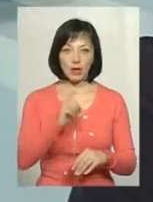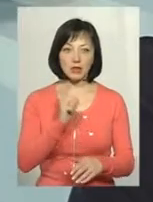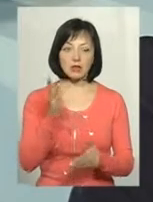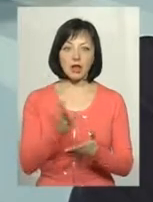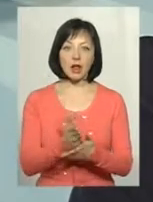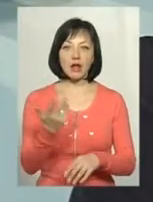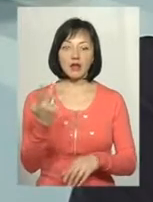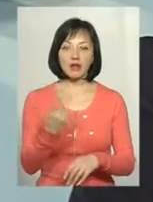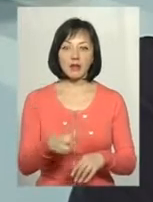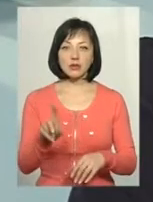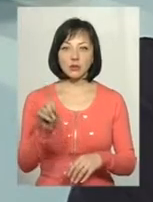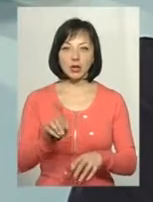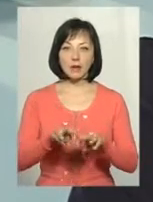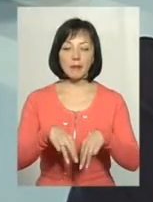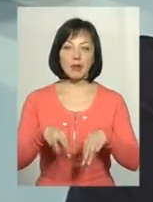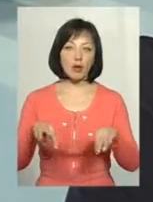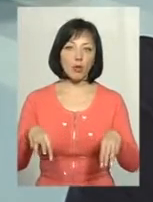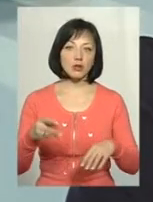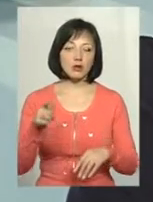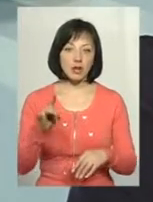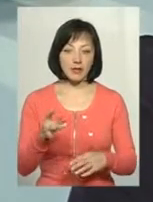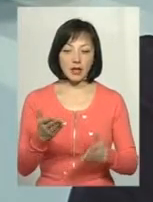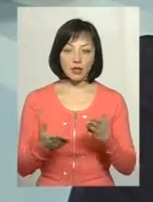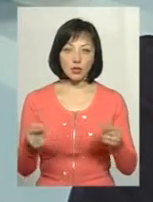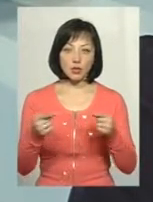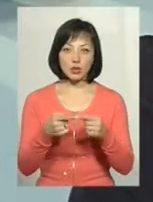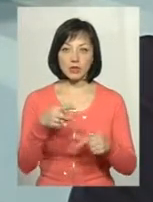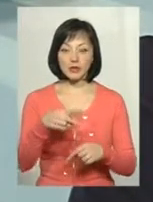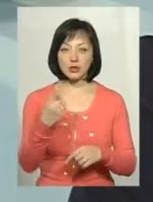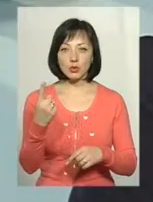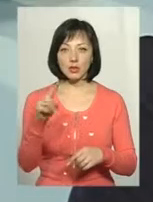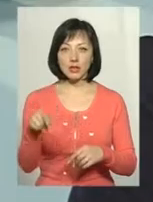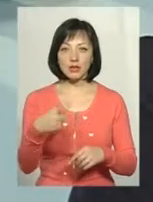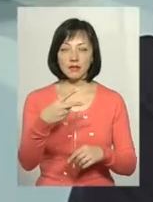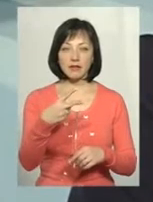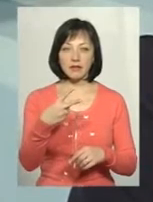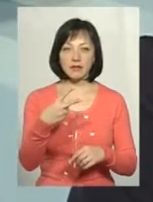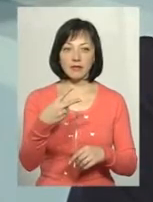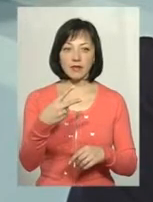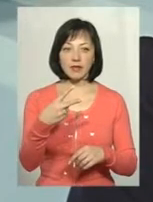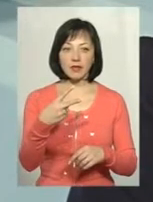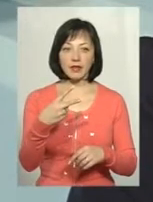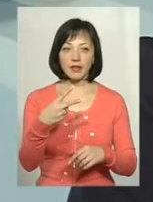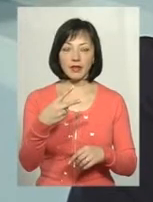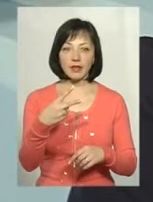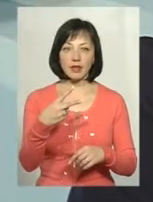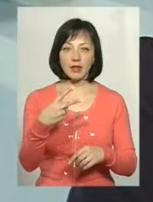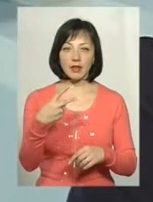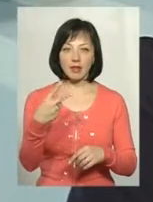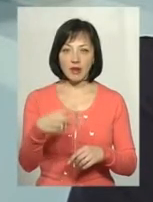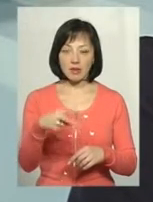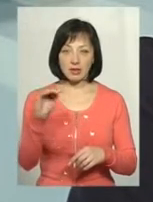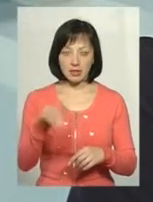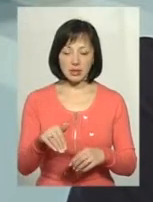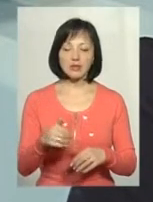склала понад 21 мільйон гривень. Якщо точно, це 21 мільйон гривень, 20. І, звичайно, що